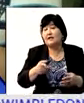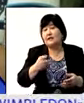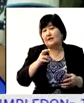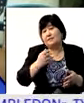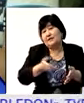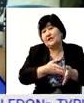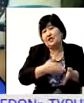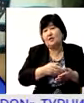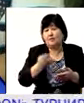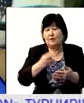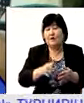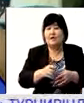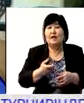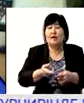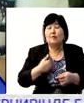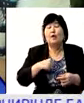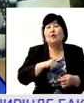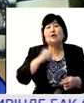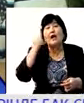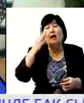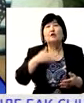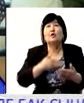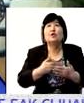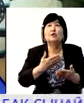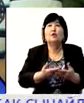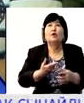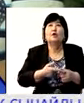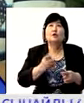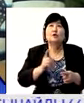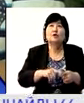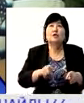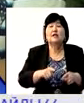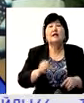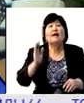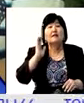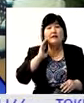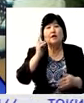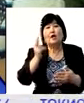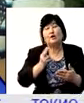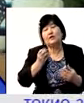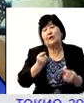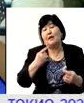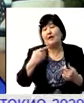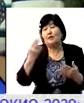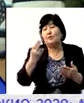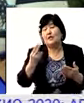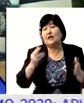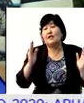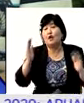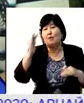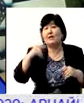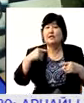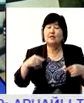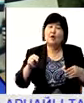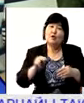деп. Мен осы өзімнің ақылымды, үлесімді қосам, сонда жаңа тыңдап, жа суреттің шамалы бейнесін, жа портреттің бейнесін